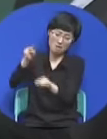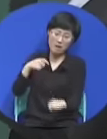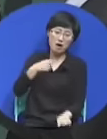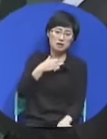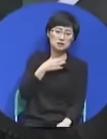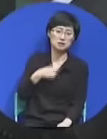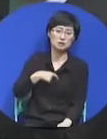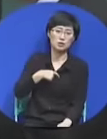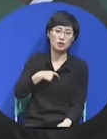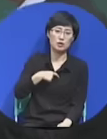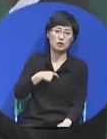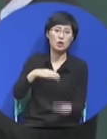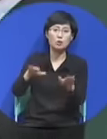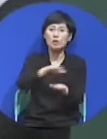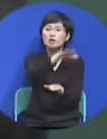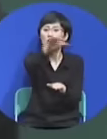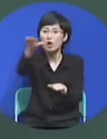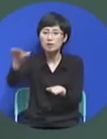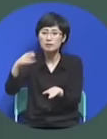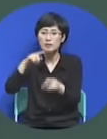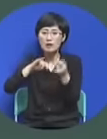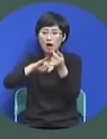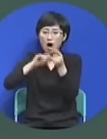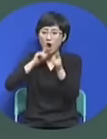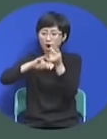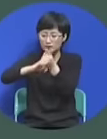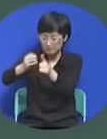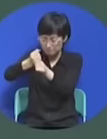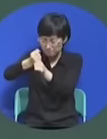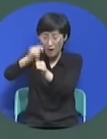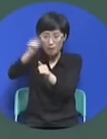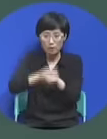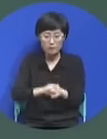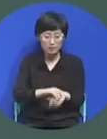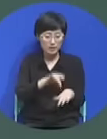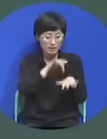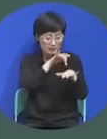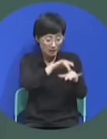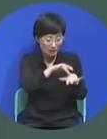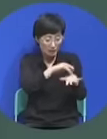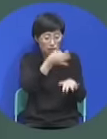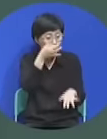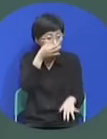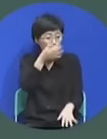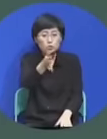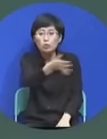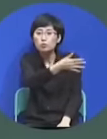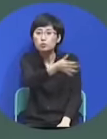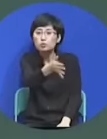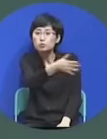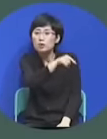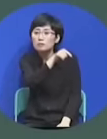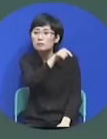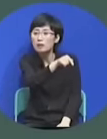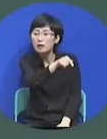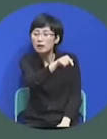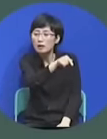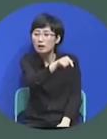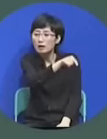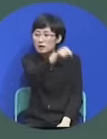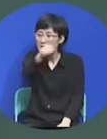잡아야 됩니다. 눈에 안 보이는 여러분을 끝까지 멸망시키는 사단은 다른 것은 절대 겁내지